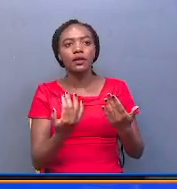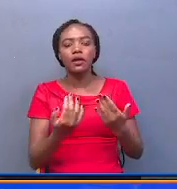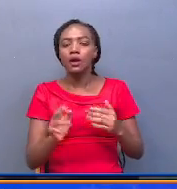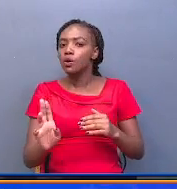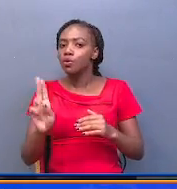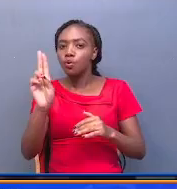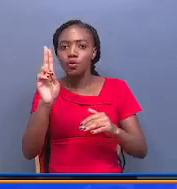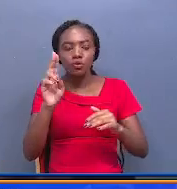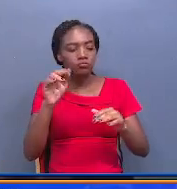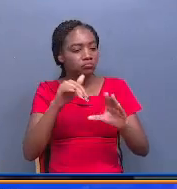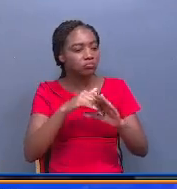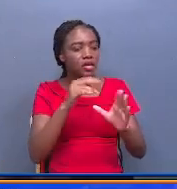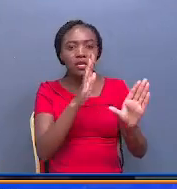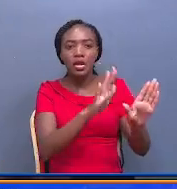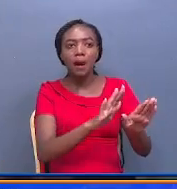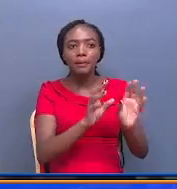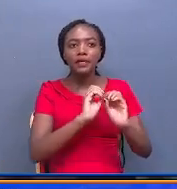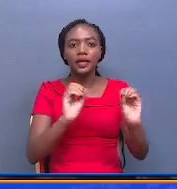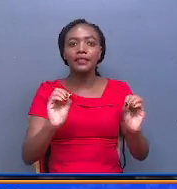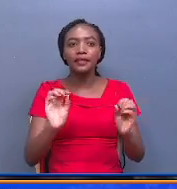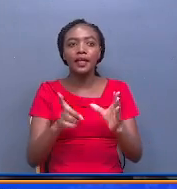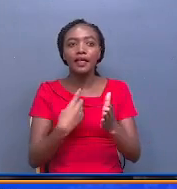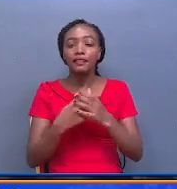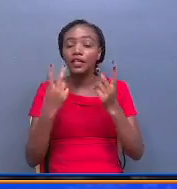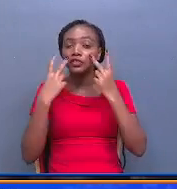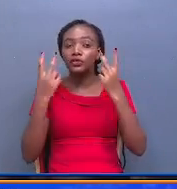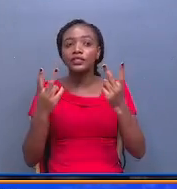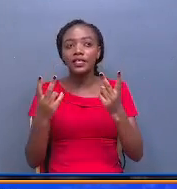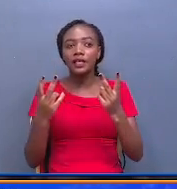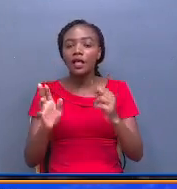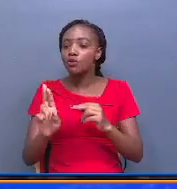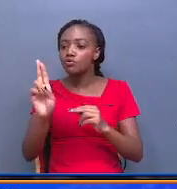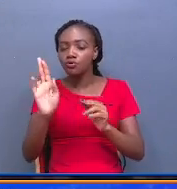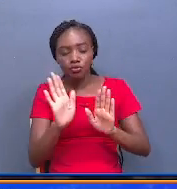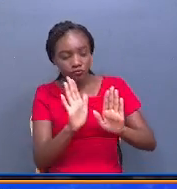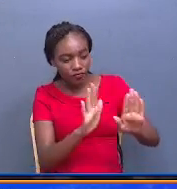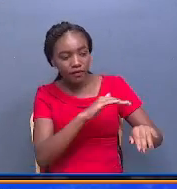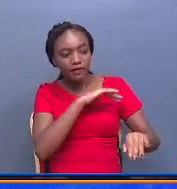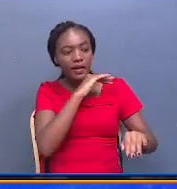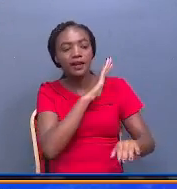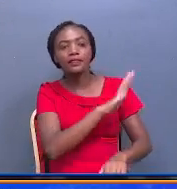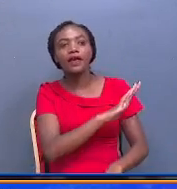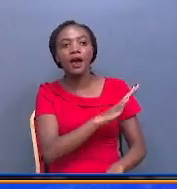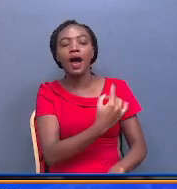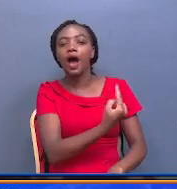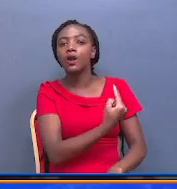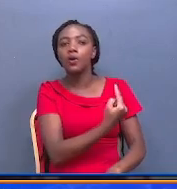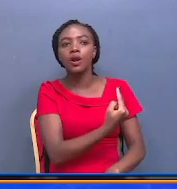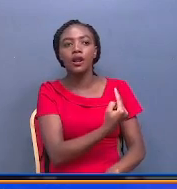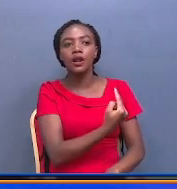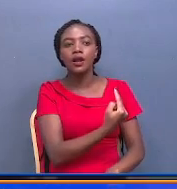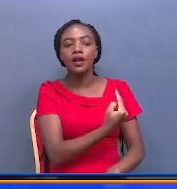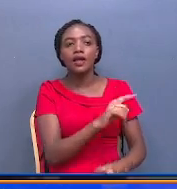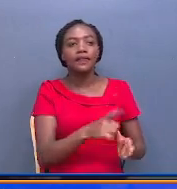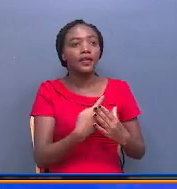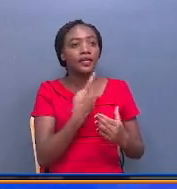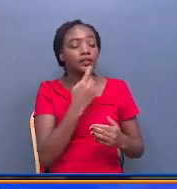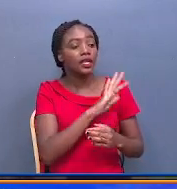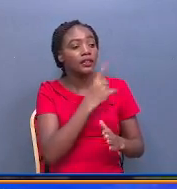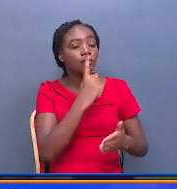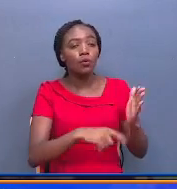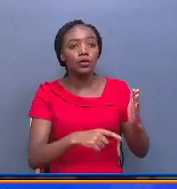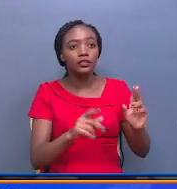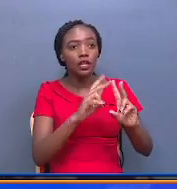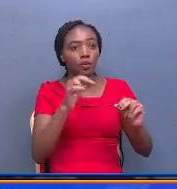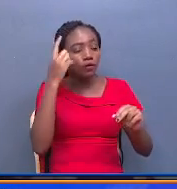campaign. Sasa werevu wa Uhuru amewacha huyu mzee wa kitandawili kwa mataa. Amemwambia wewe